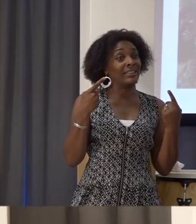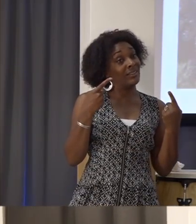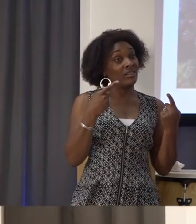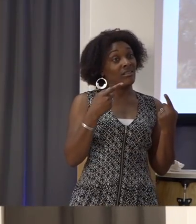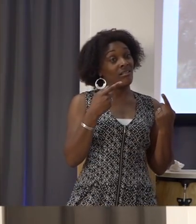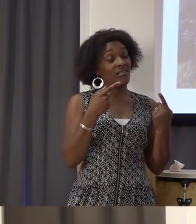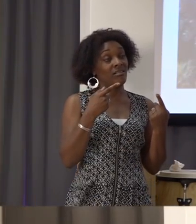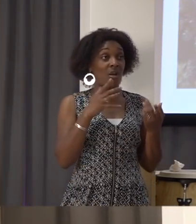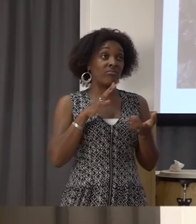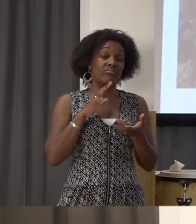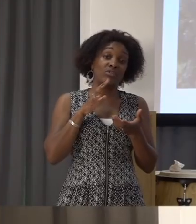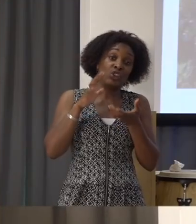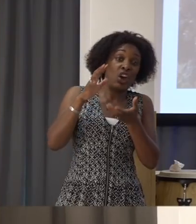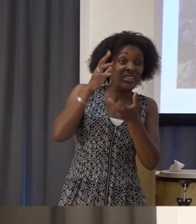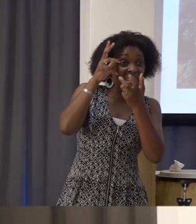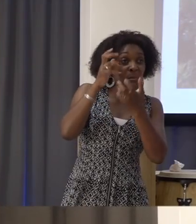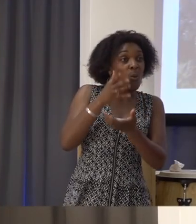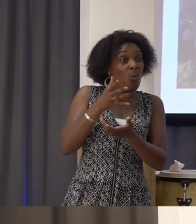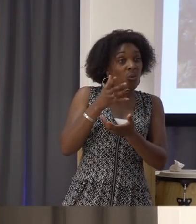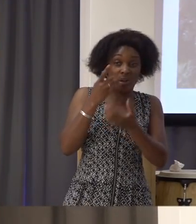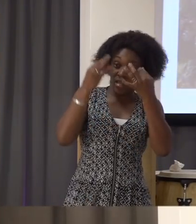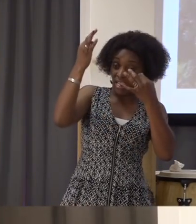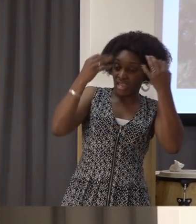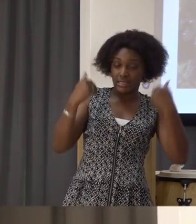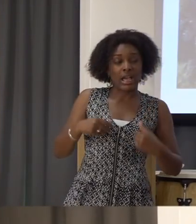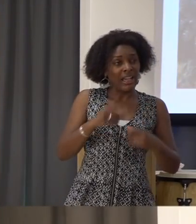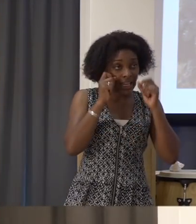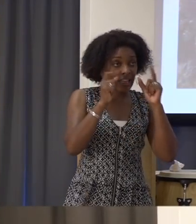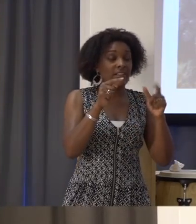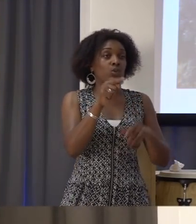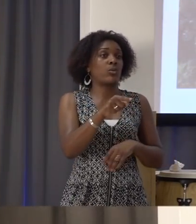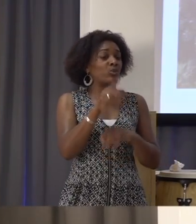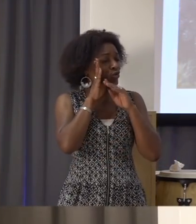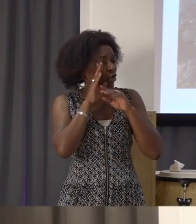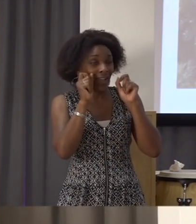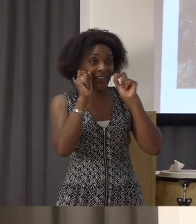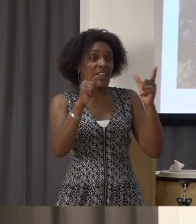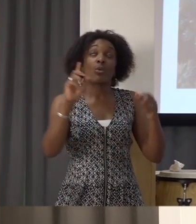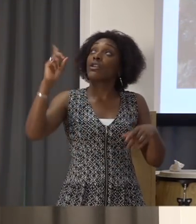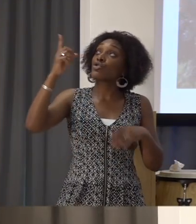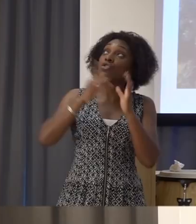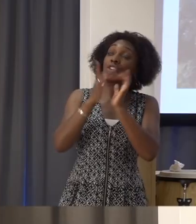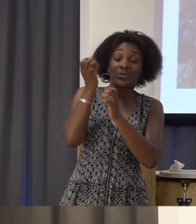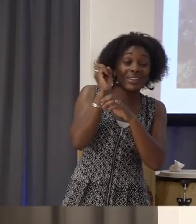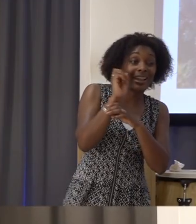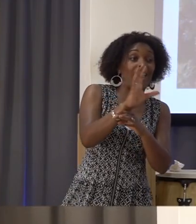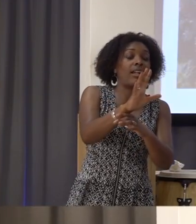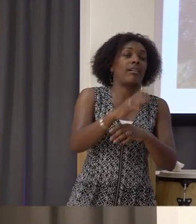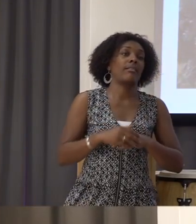divinités, réveille-toi, toi qui dors, et Jésus t'éclairera. Alléluia.